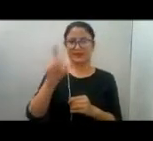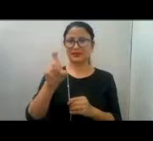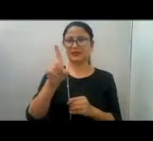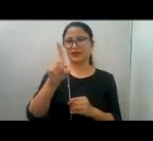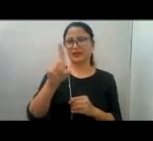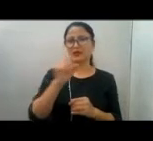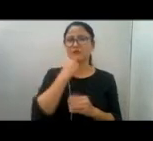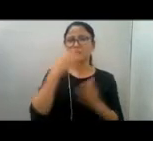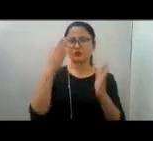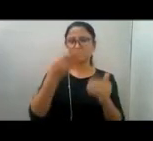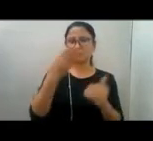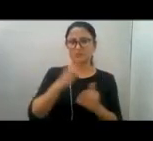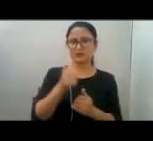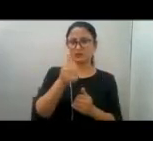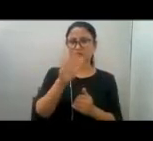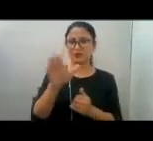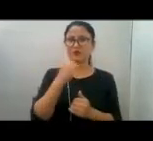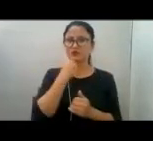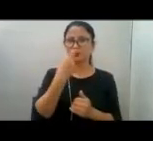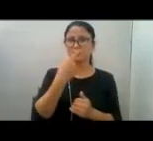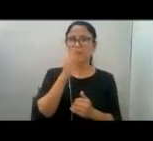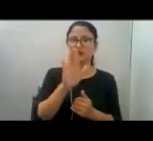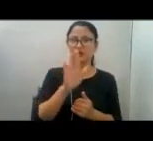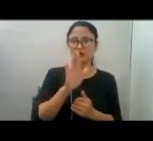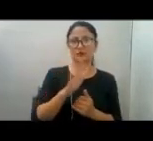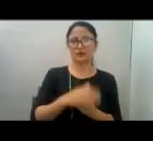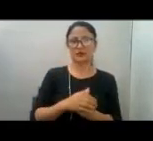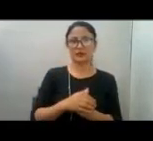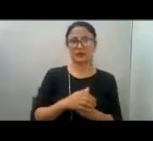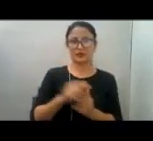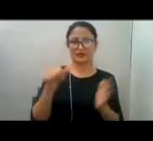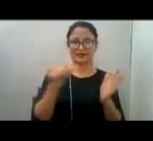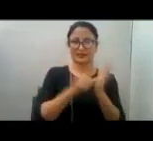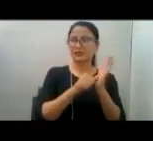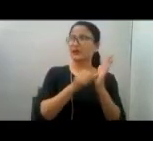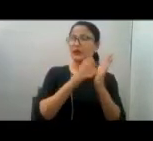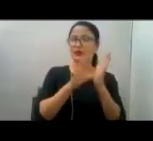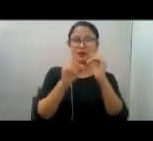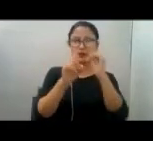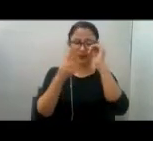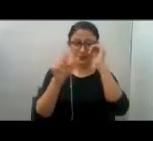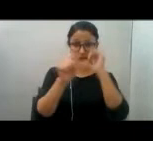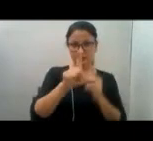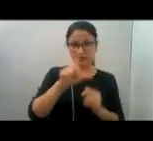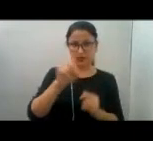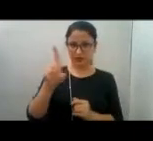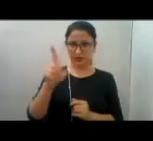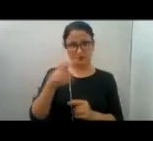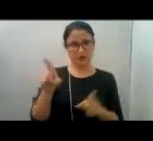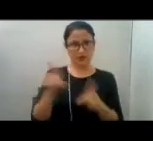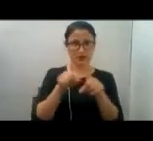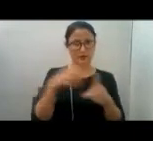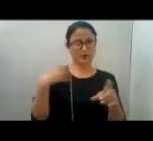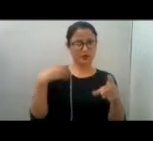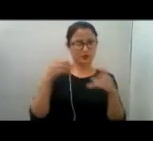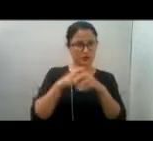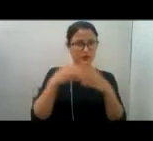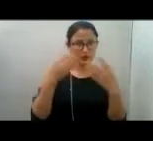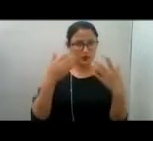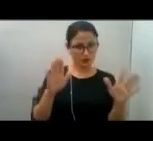15 देखि 71 वर्षसम्मको छ. अब हामीले 65 वर्ष भनेको छौँ. त्यहाँ एउटा जिल्लाबाट चाहिँ 1 जना 71 वर्षको पार्टिसिपेन्ट पनि आउनु भएको छ. त्यही